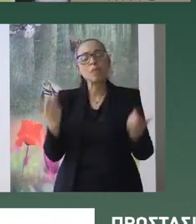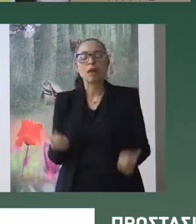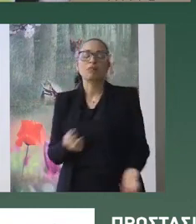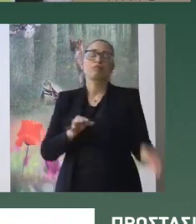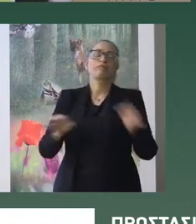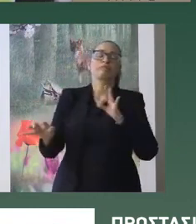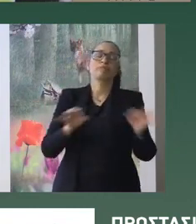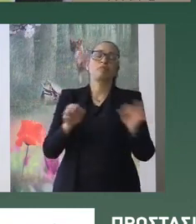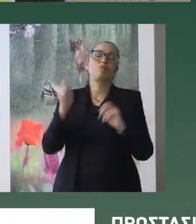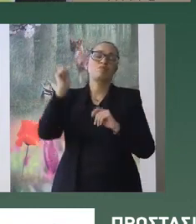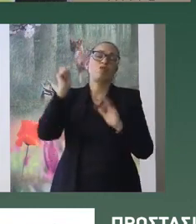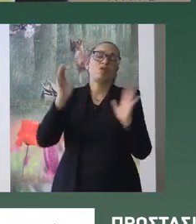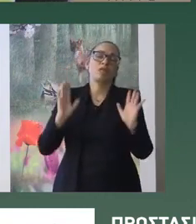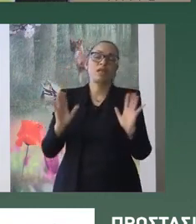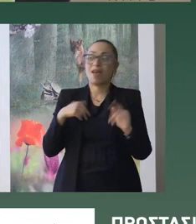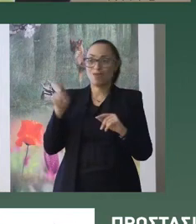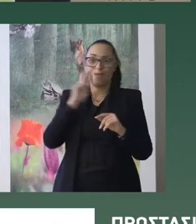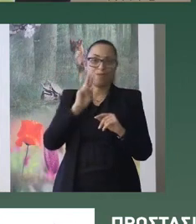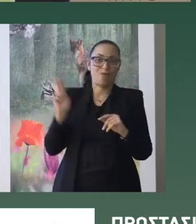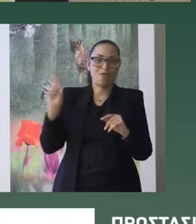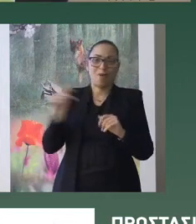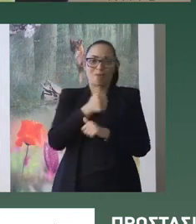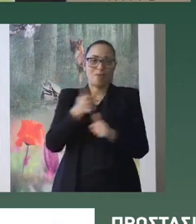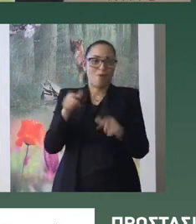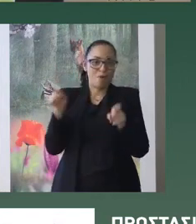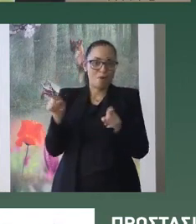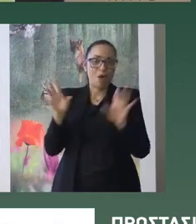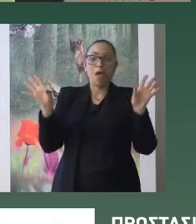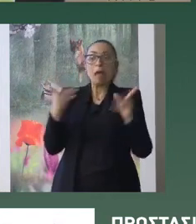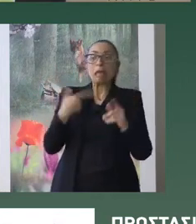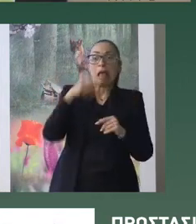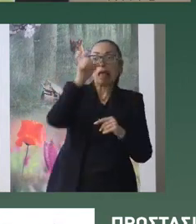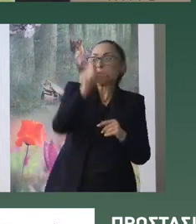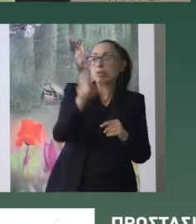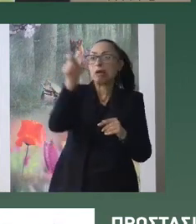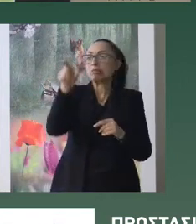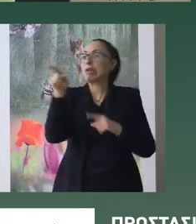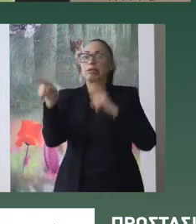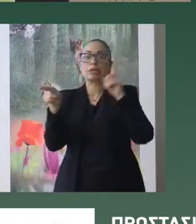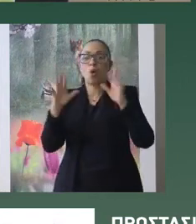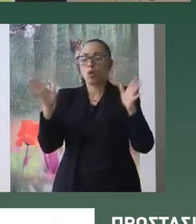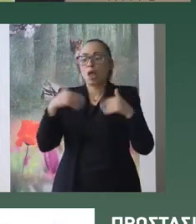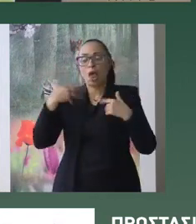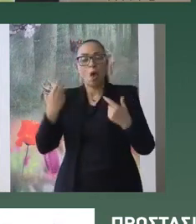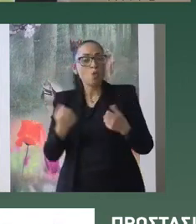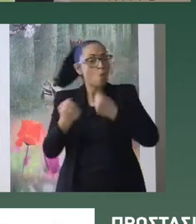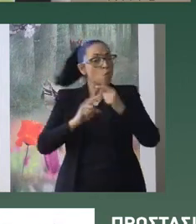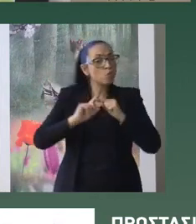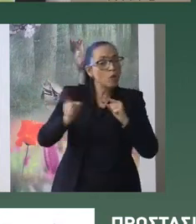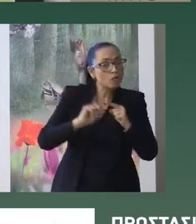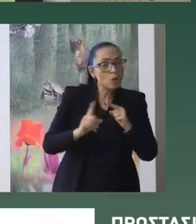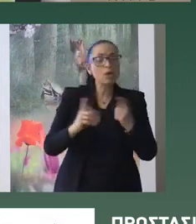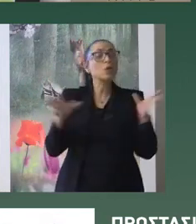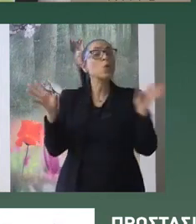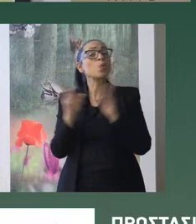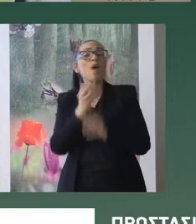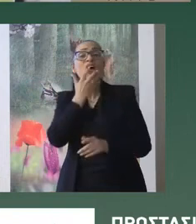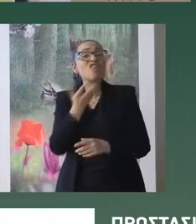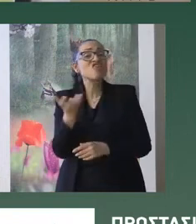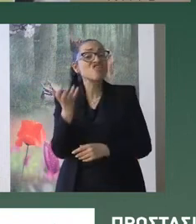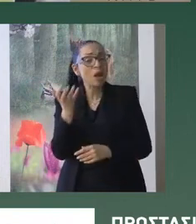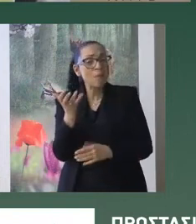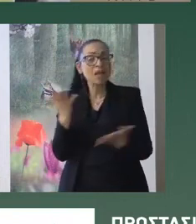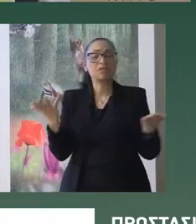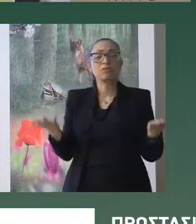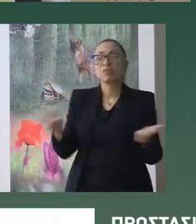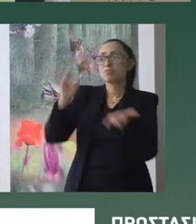πολιτικές. Γιατί αυτό που βλέπετε εδώ δεν είναι μόνο τι παράγω εγώ ή εσείς όταν χρησιμοποιώ το αυτοκίνητο, είναι και τι παράγω από τη θέρμανση που έρχεται